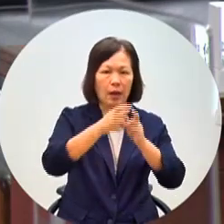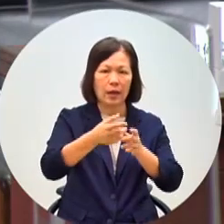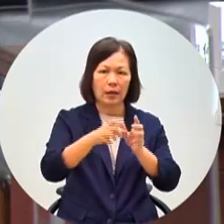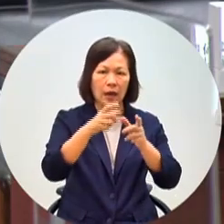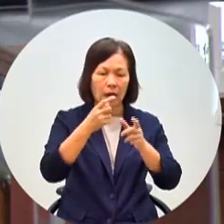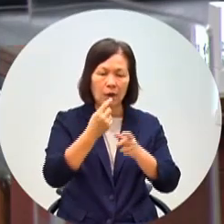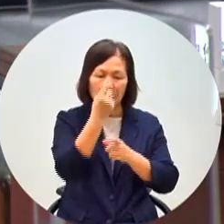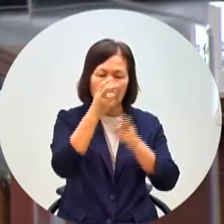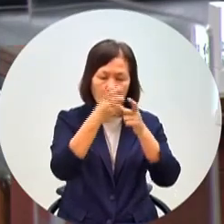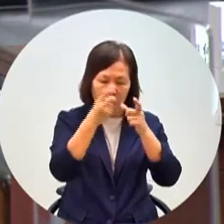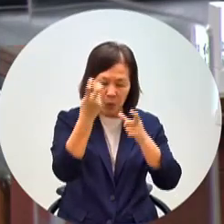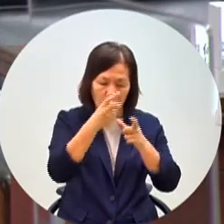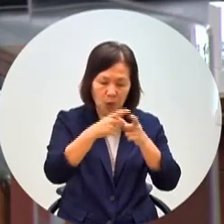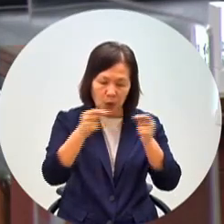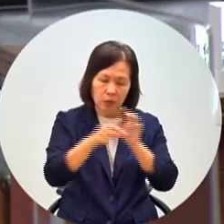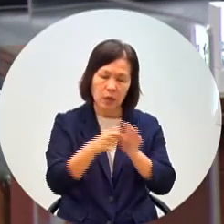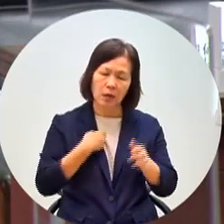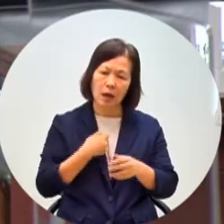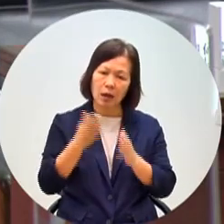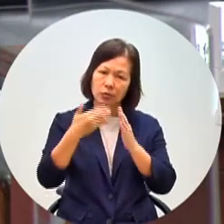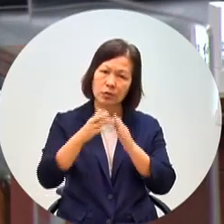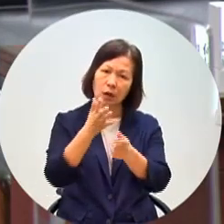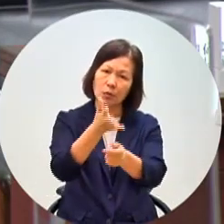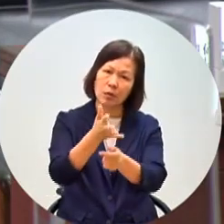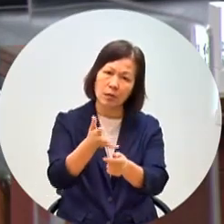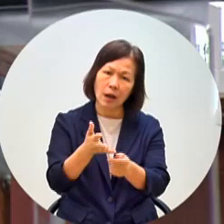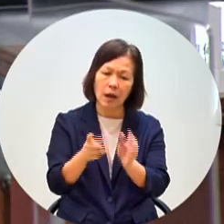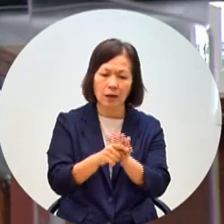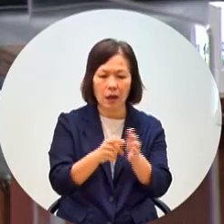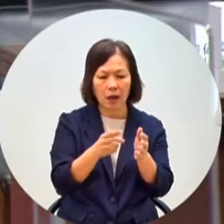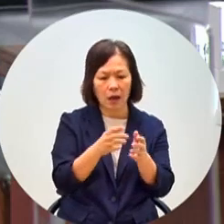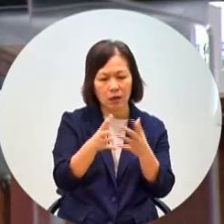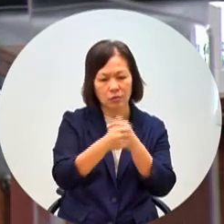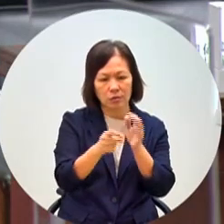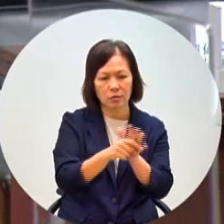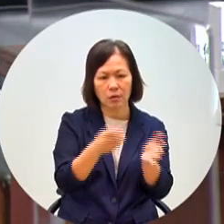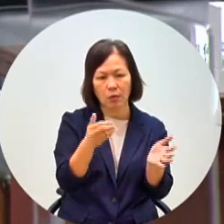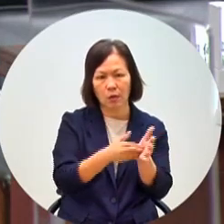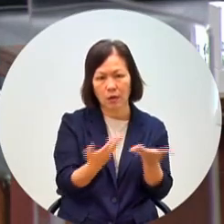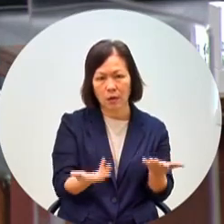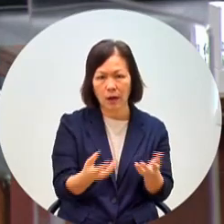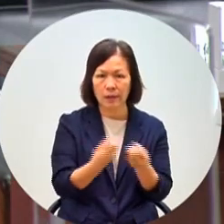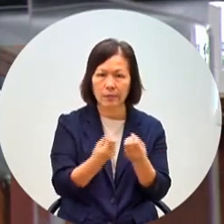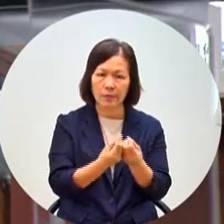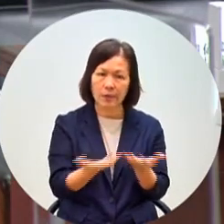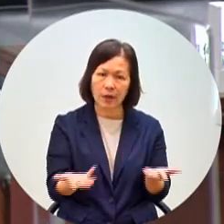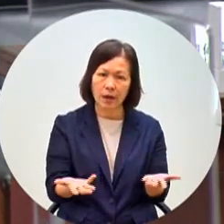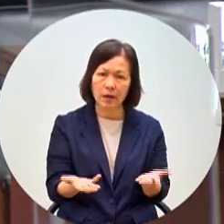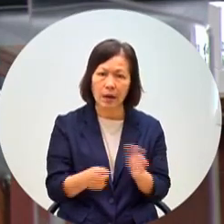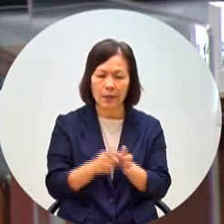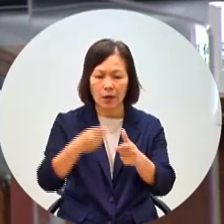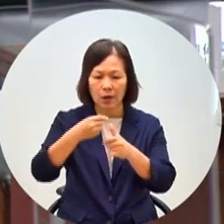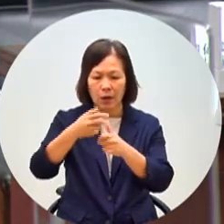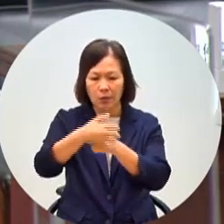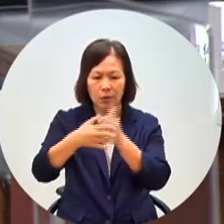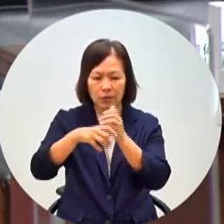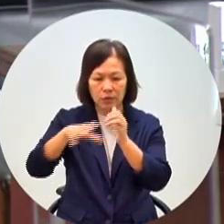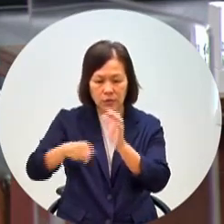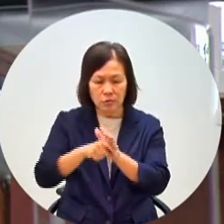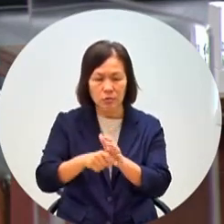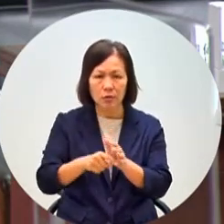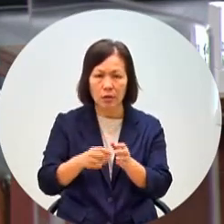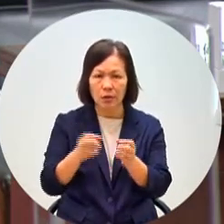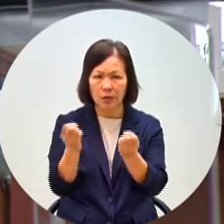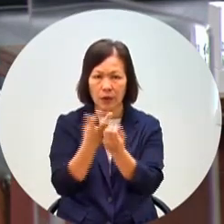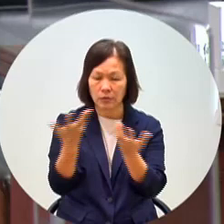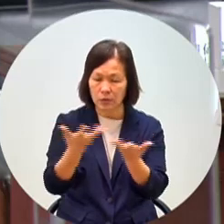学校在问说啊，学生都用完了要怎么缴回？ 为什么卫生局发生的问题要一个学校来